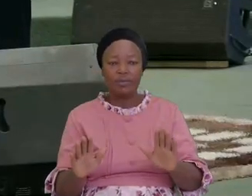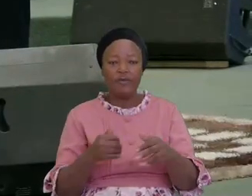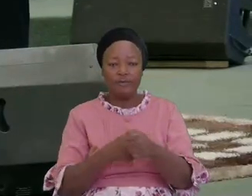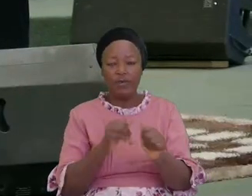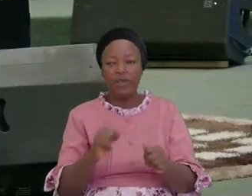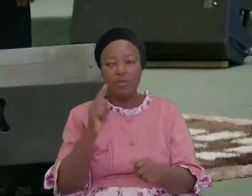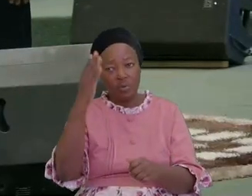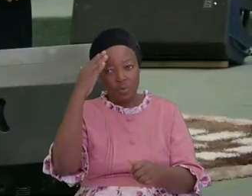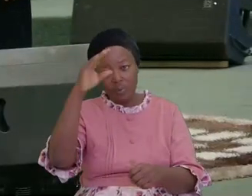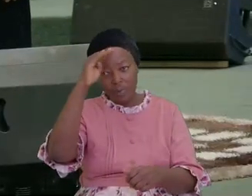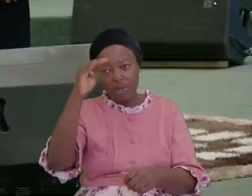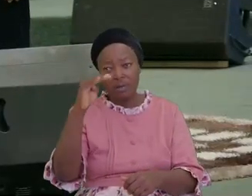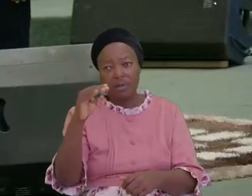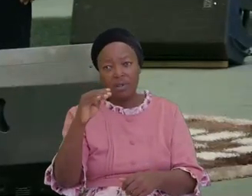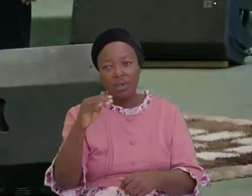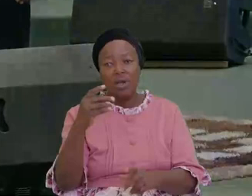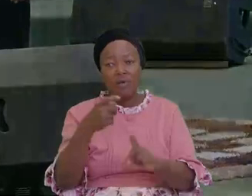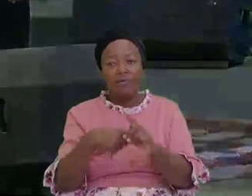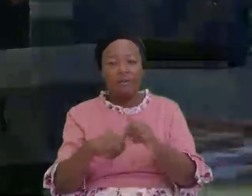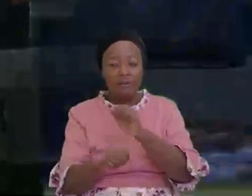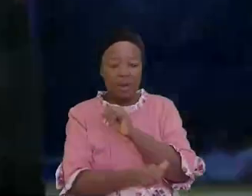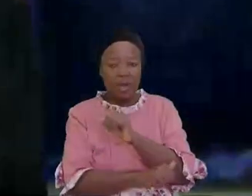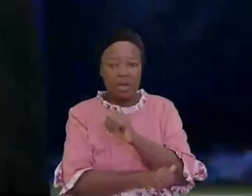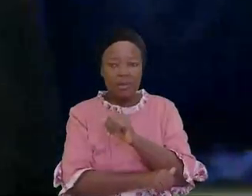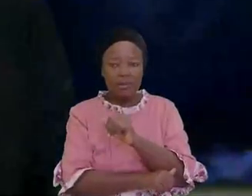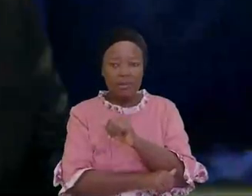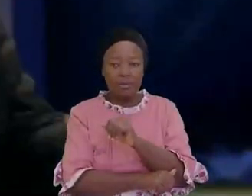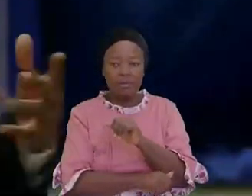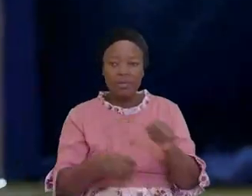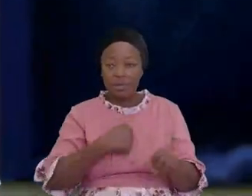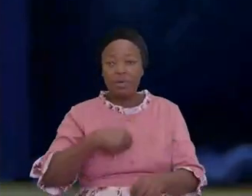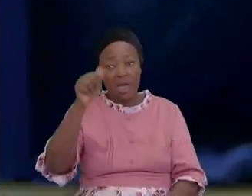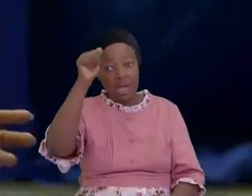Connaissez l'homme. Depuis Adam, Ève,